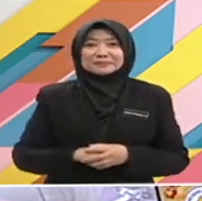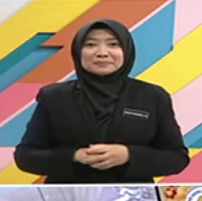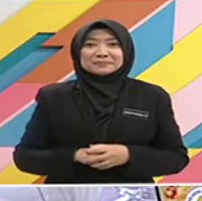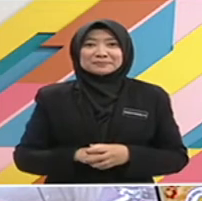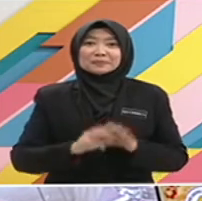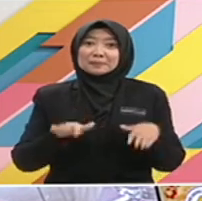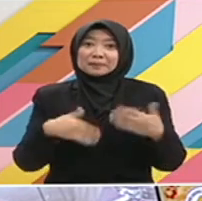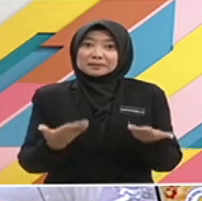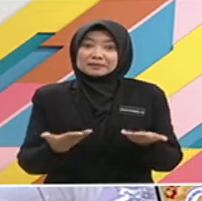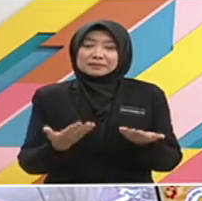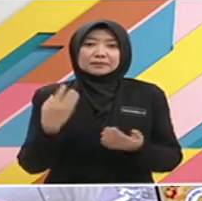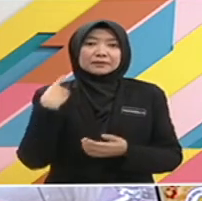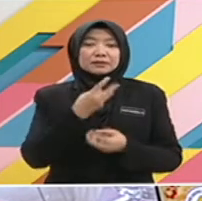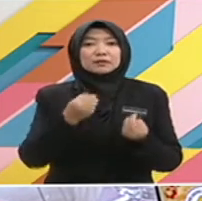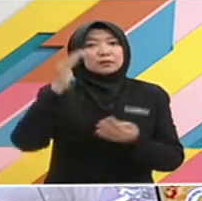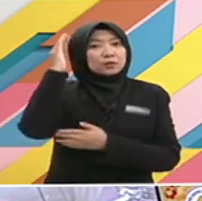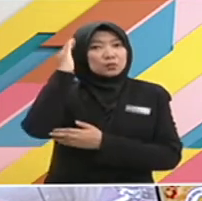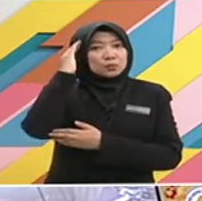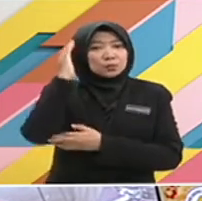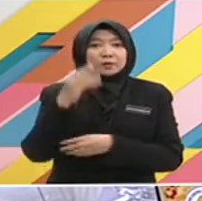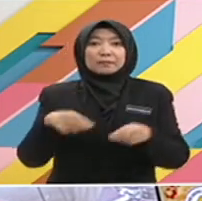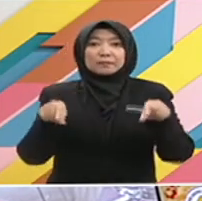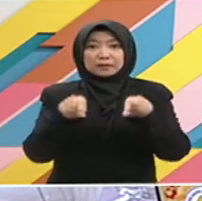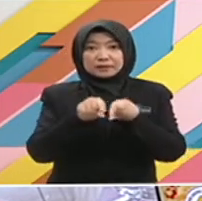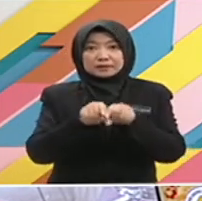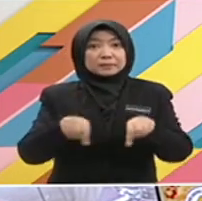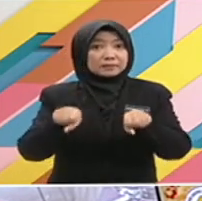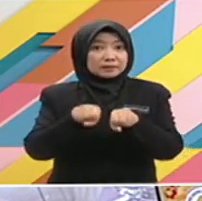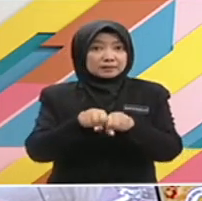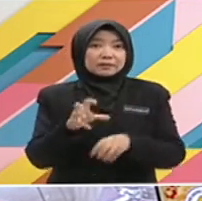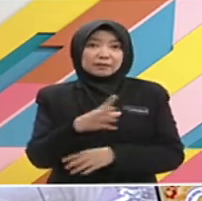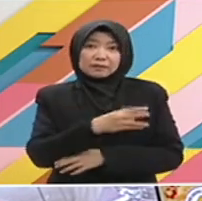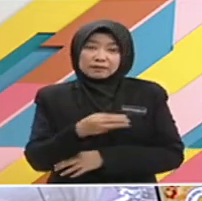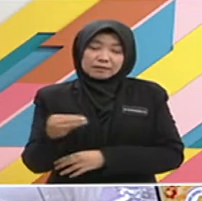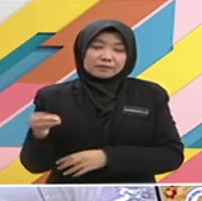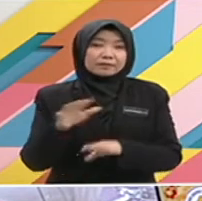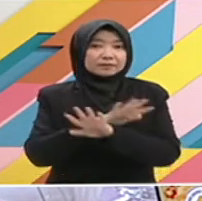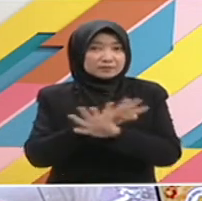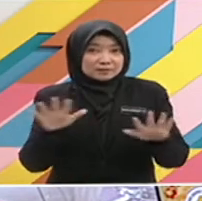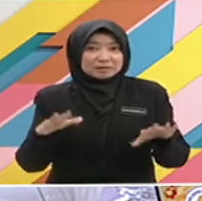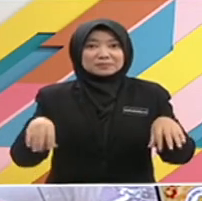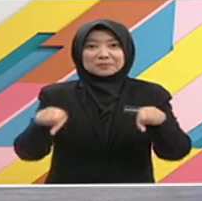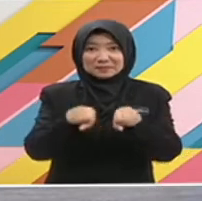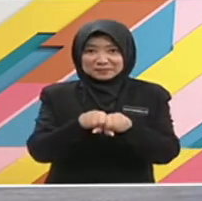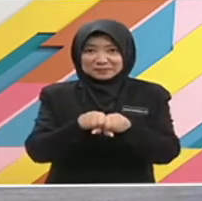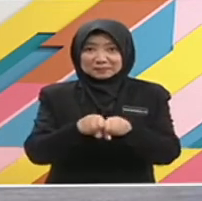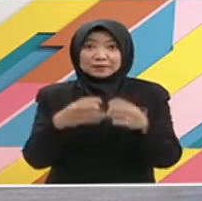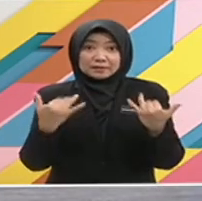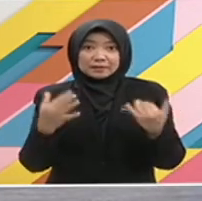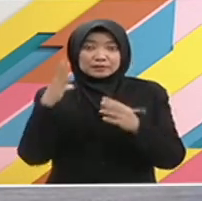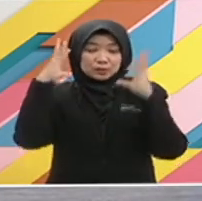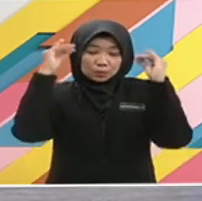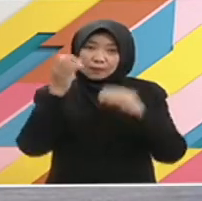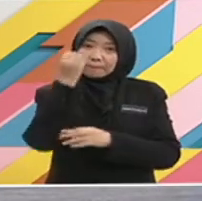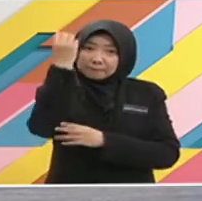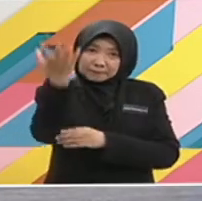mana kita nak menentukan imbangan simetri dan juga imbangan tidak simetri. Tidak simetri. Baiklah. Okey, sekarang cikgu nak terangkan apa